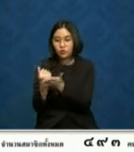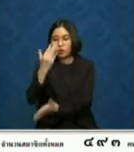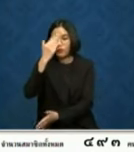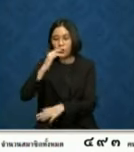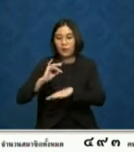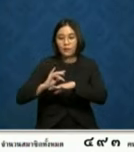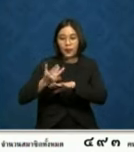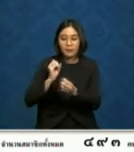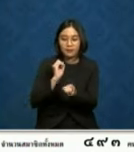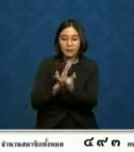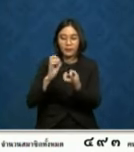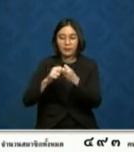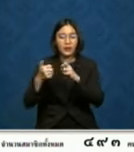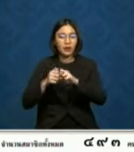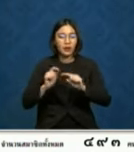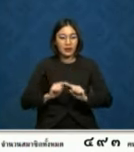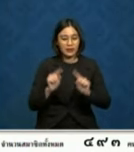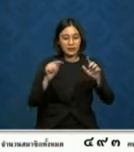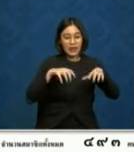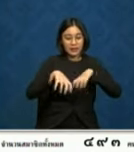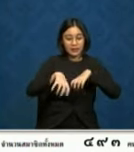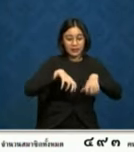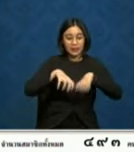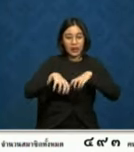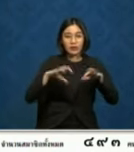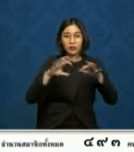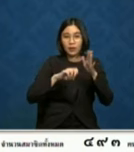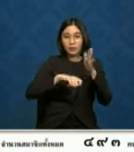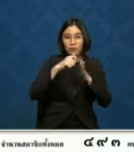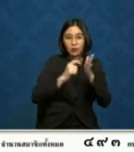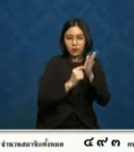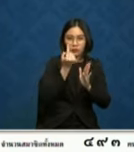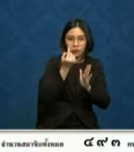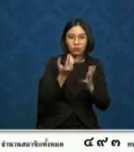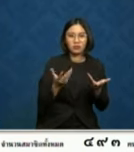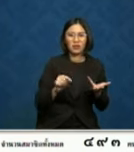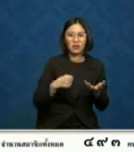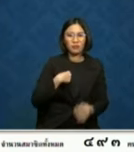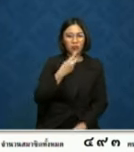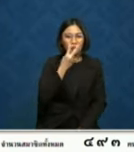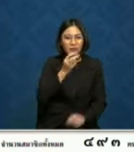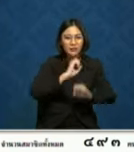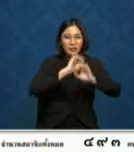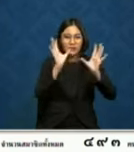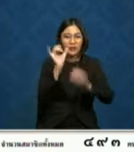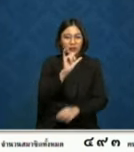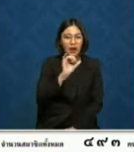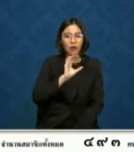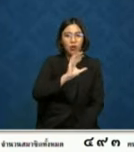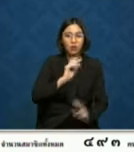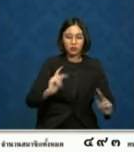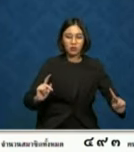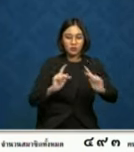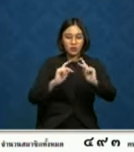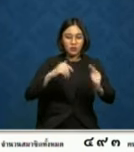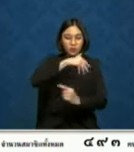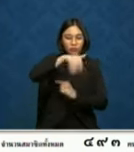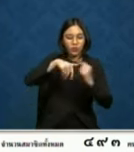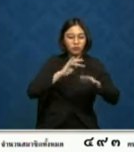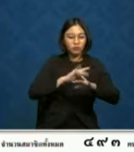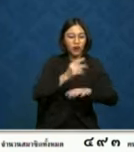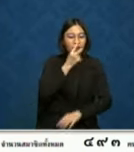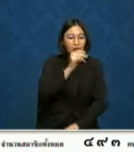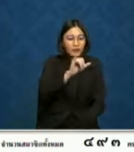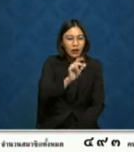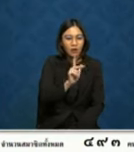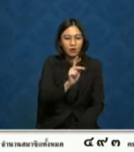ธรรมชาตินะครับแต่การจัดการเลือกต้นเหตุเนี่ยผมยังไม่เห็นความชัดเจนของกระทรวงทรัพยากรธรรมชาติและสิ่งแวด